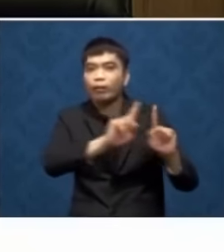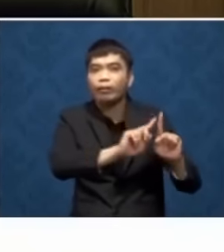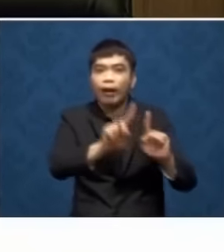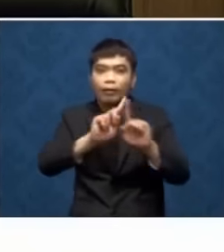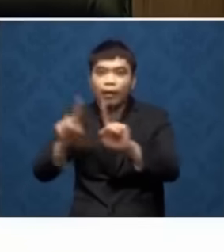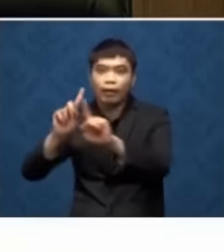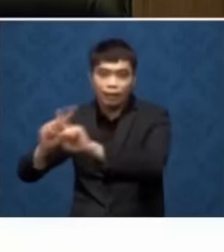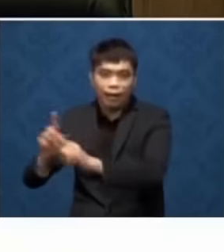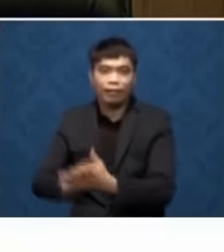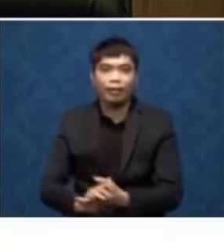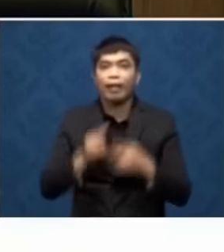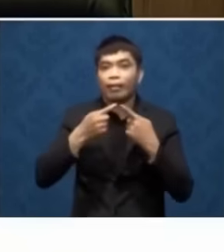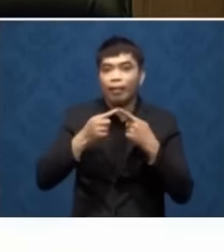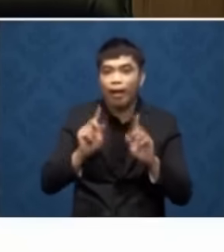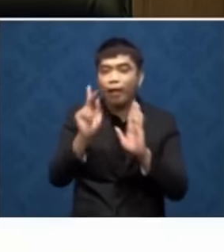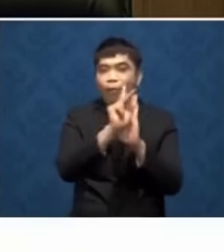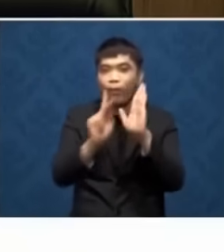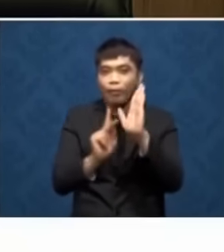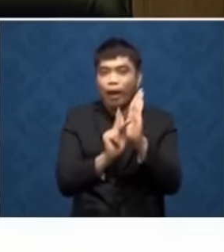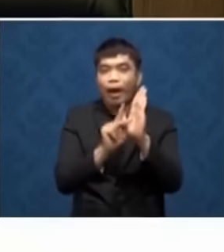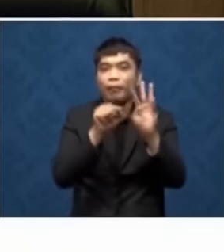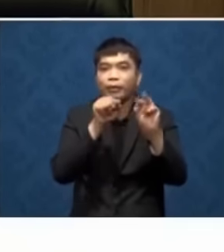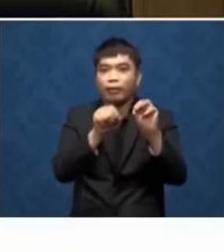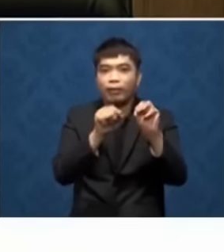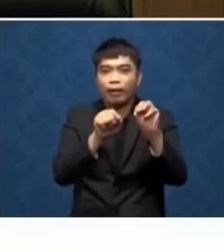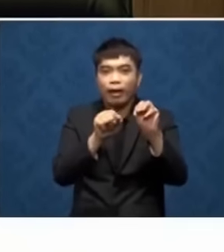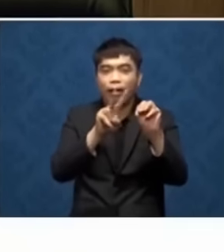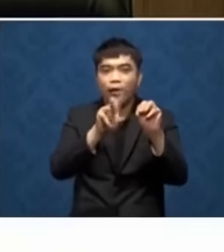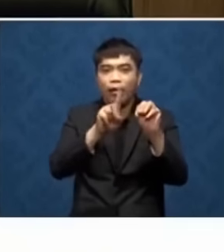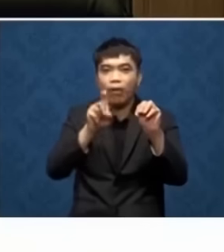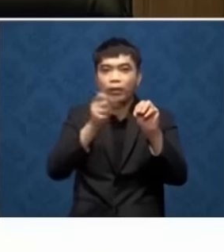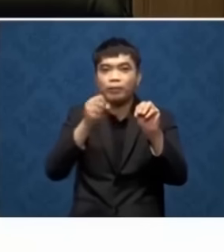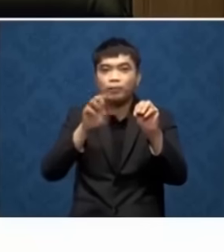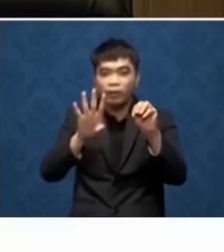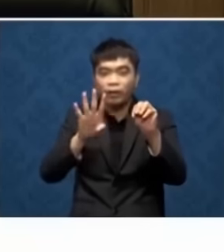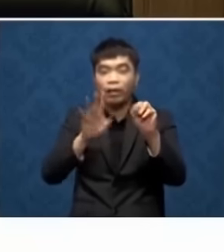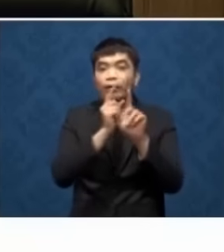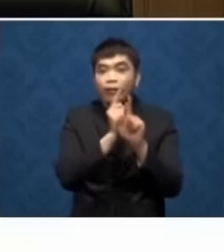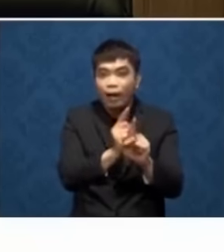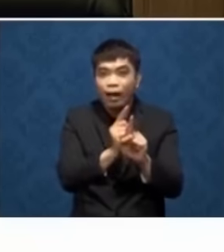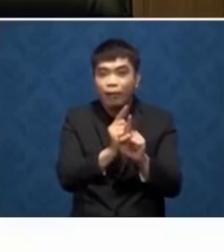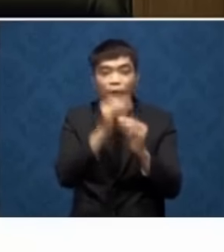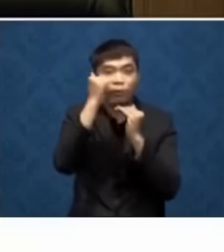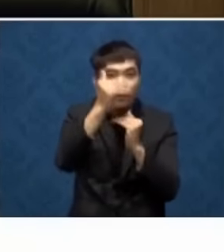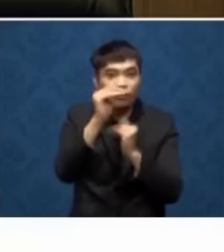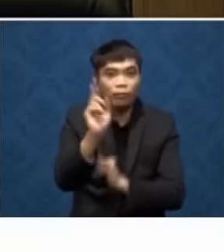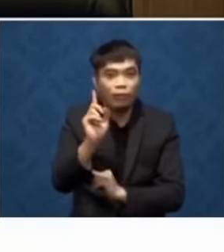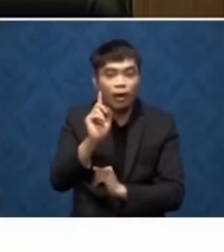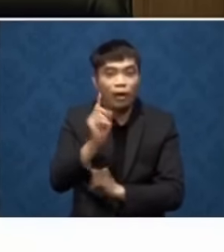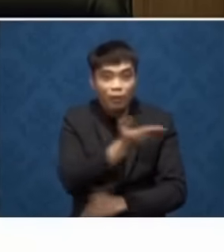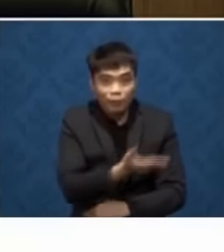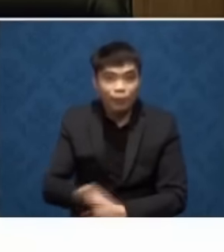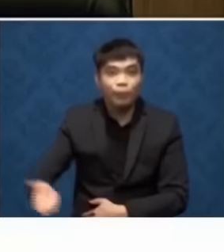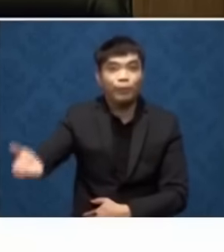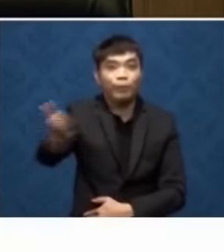นอชื่อนายพิธาจึงมีปัญหาขัดต่อข้อบังคับและเรื่องนี้กกต.ก็ได้มีมติยื่นคำร้องไปยังศาลรัฐธรรมนูญให้วินิจฉัยแล้วและศ